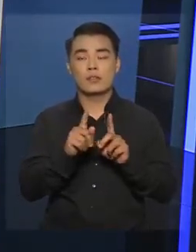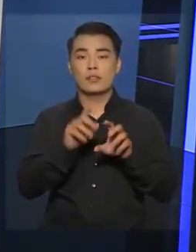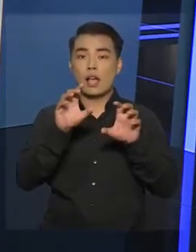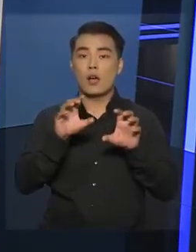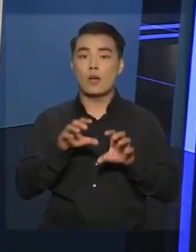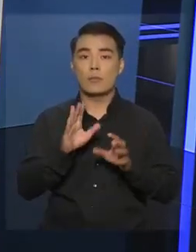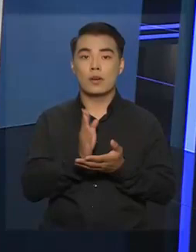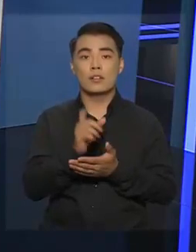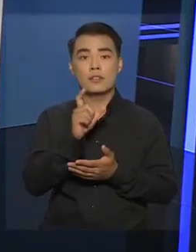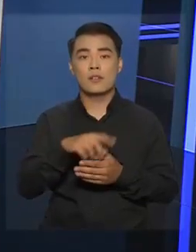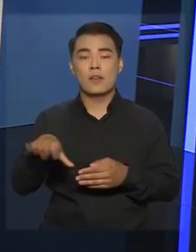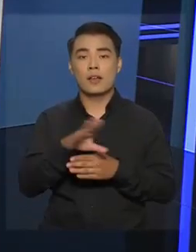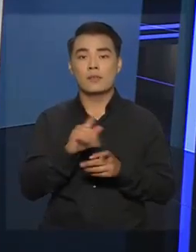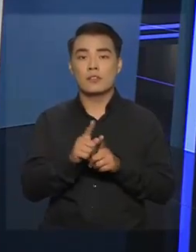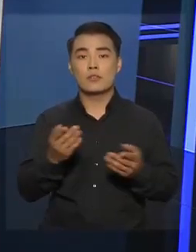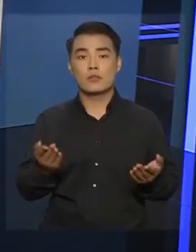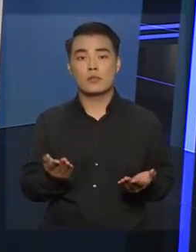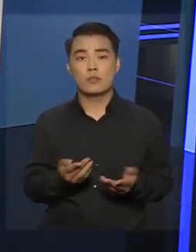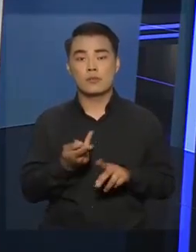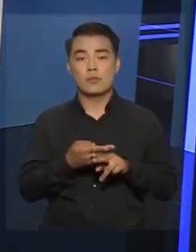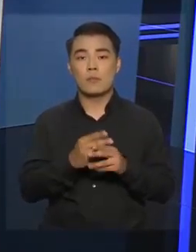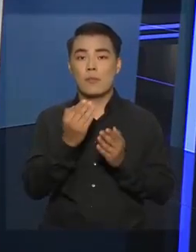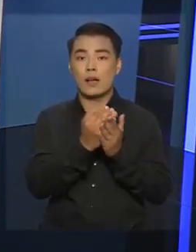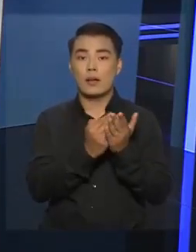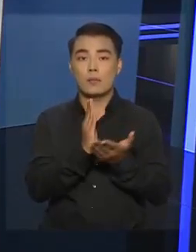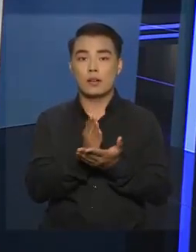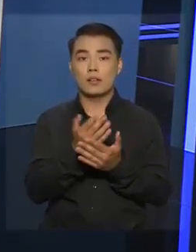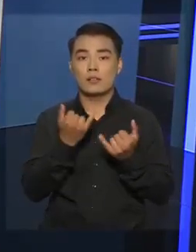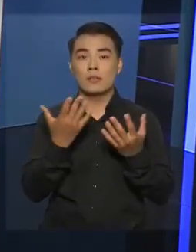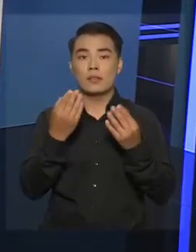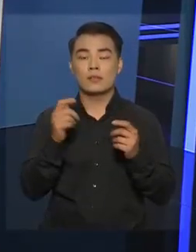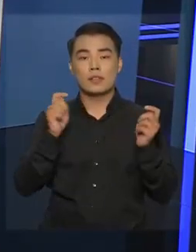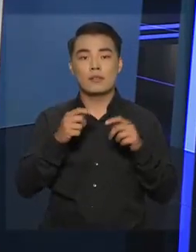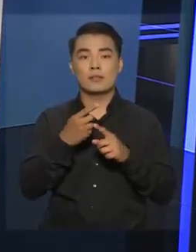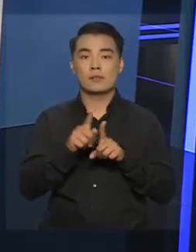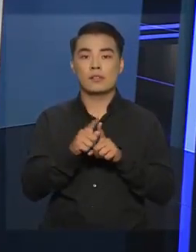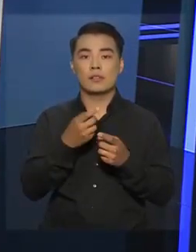Онда адамның бүкіл өмір сүру кезеңі қамтылған. Солардың бірқатары бүгін брифингте айтылды.